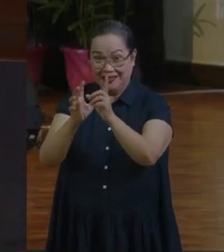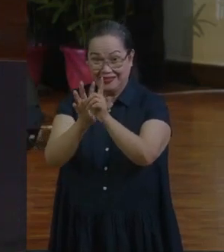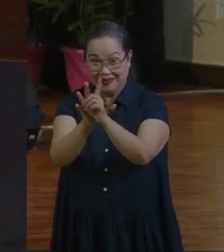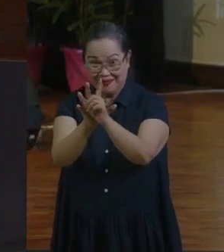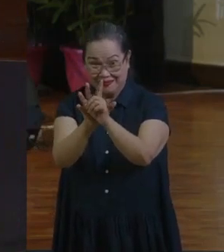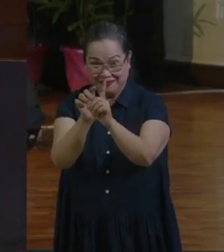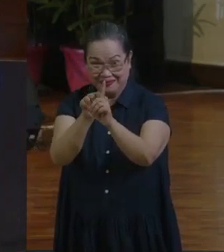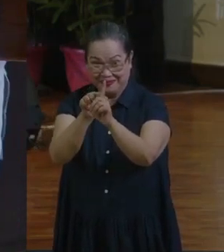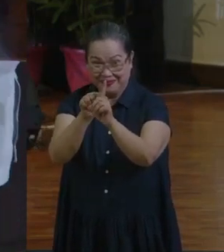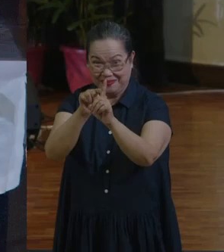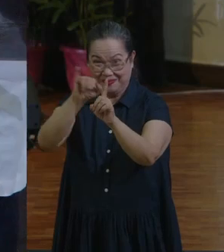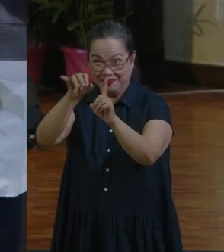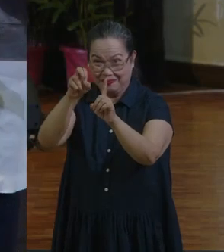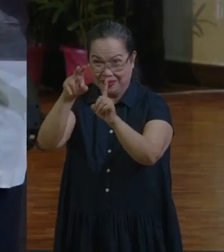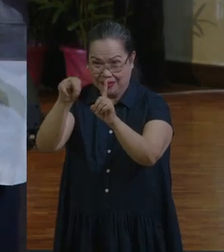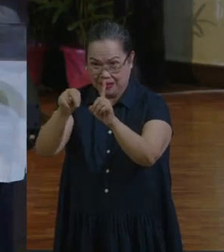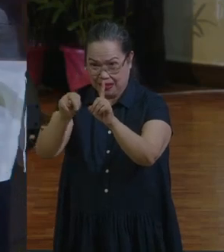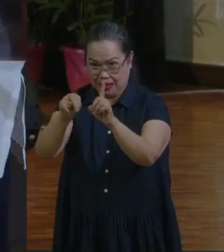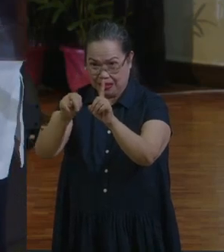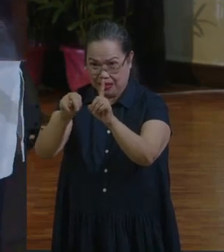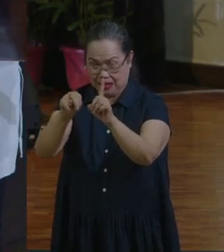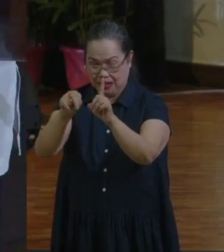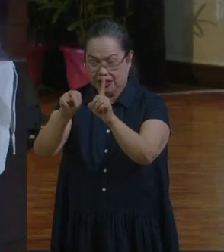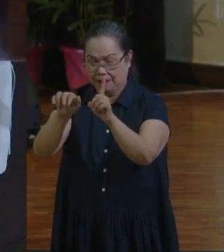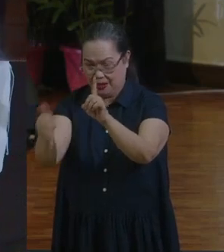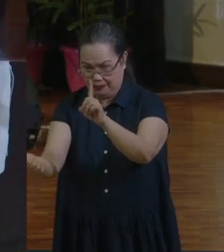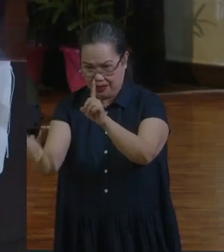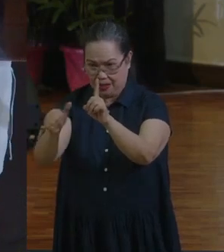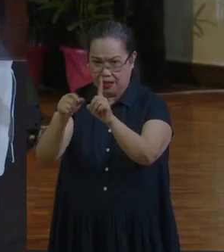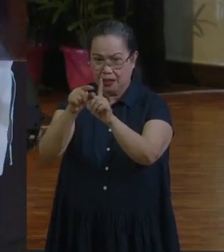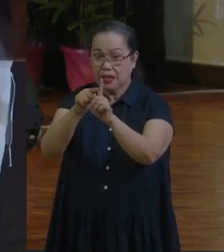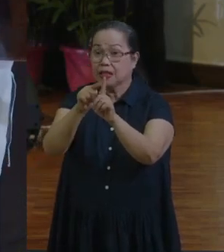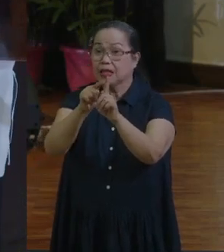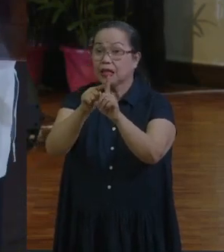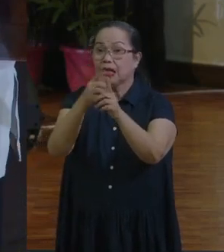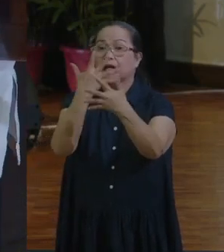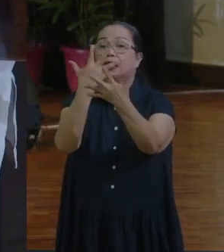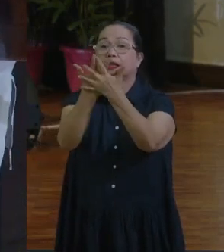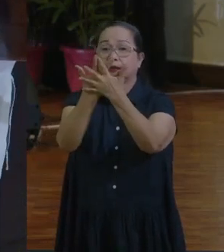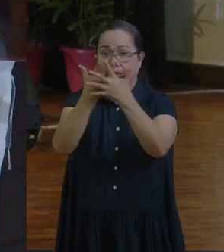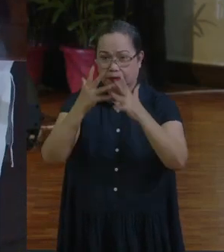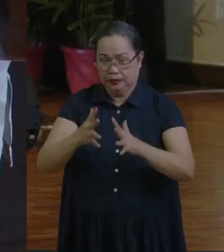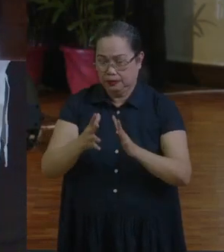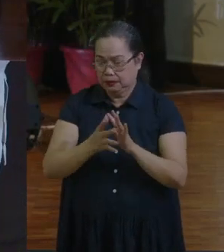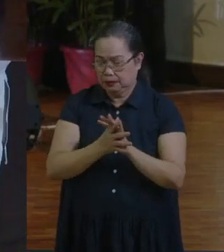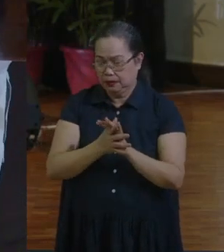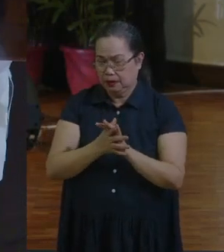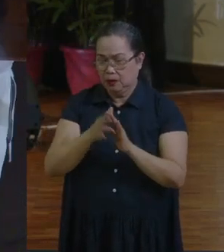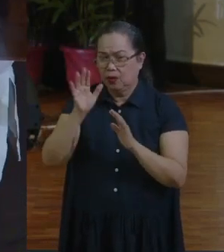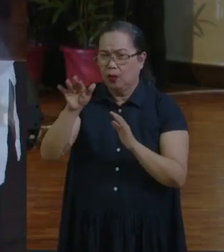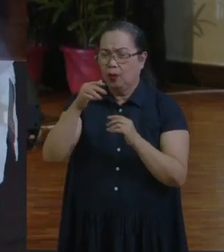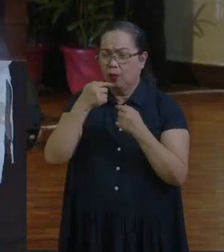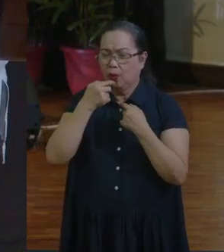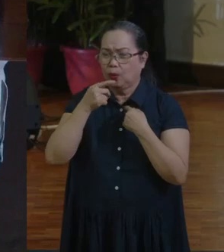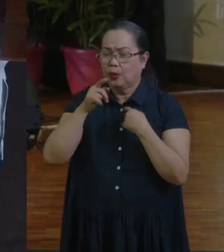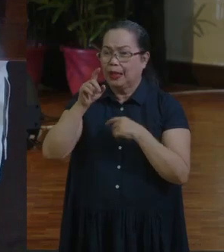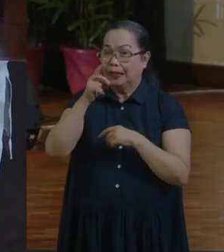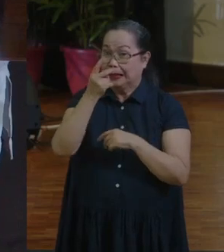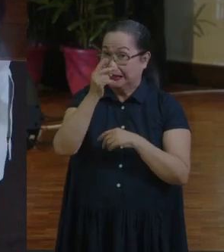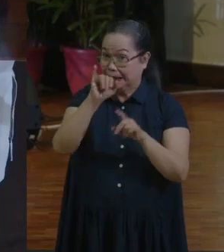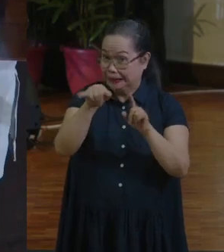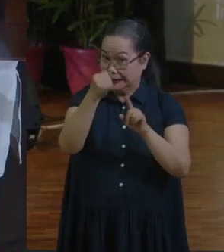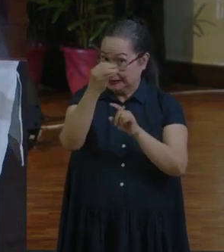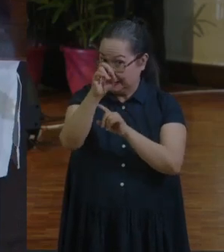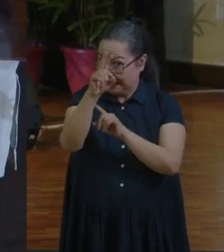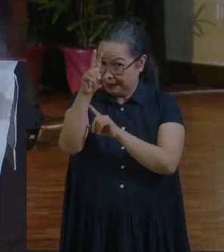reported all these things to him. Siya po ay nasa kulungan. And John, calling two of his